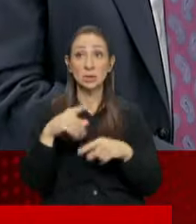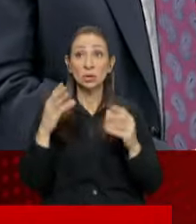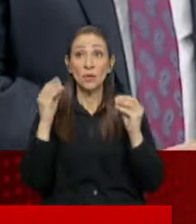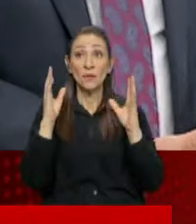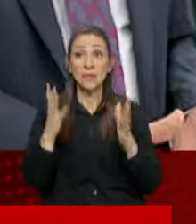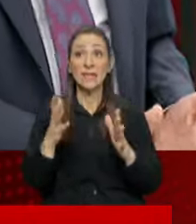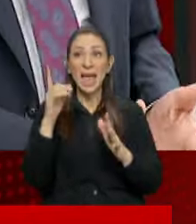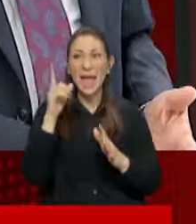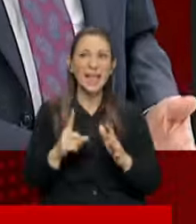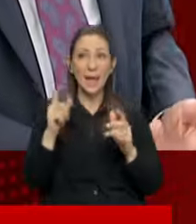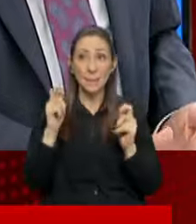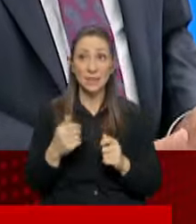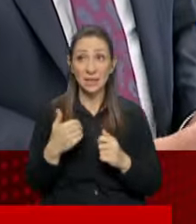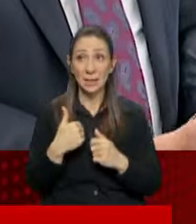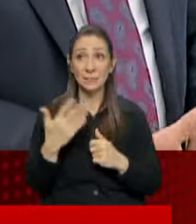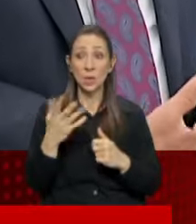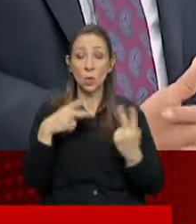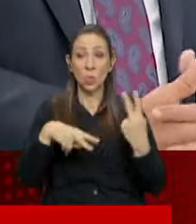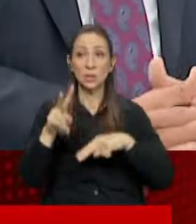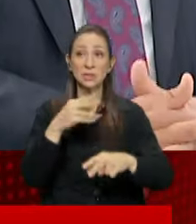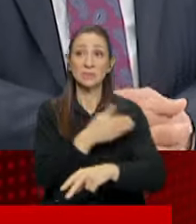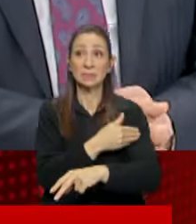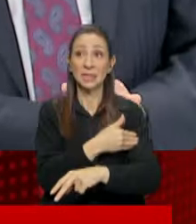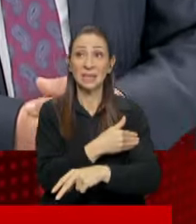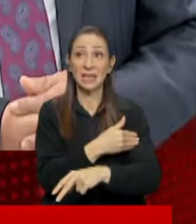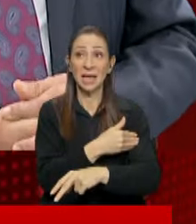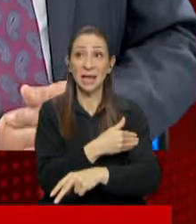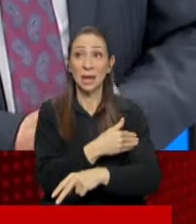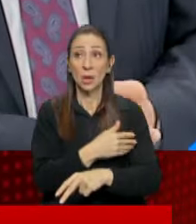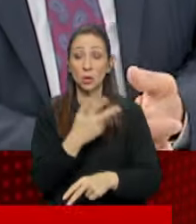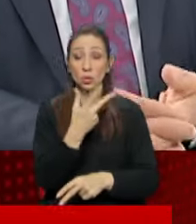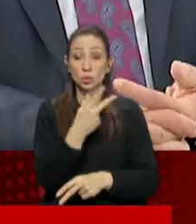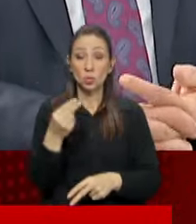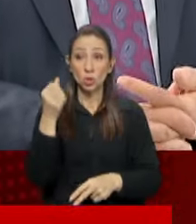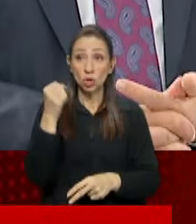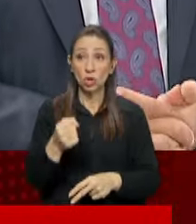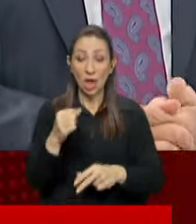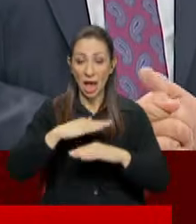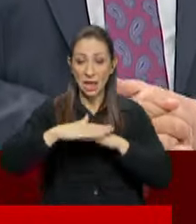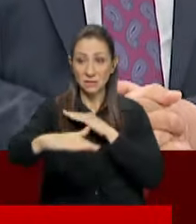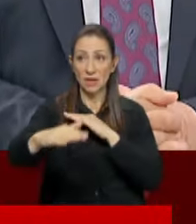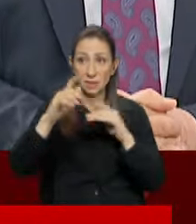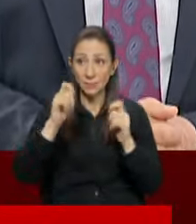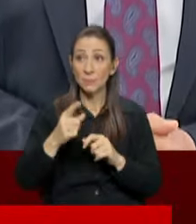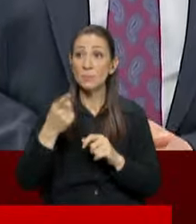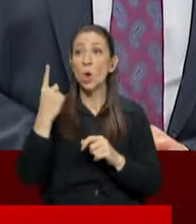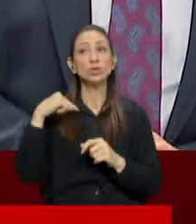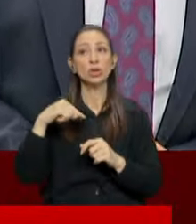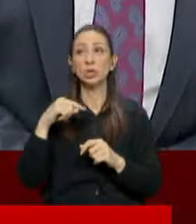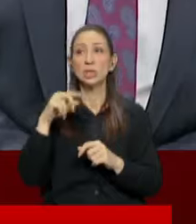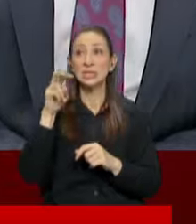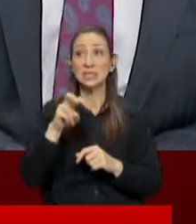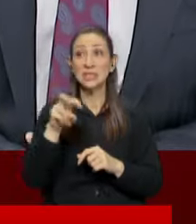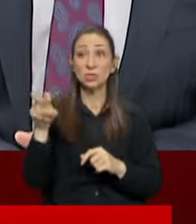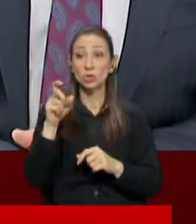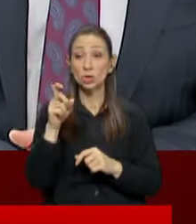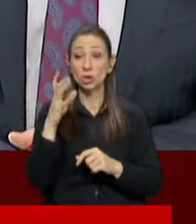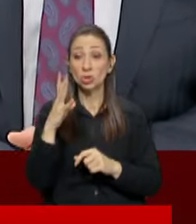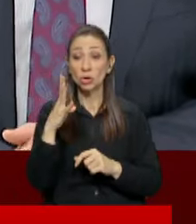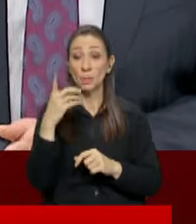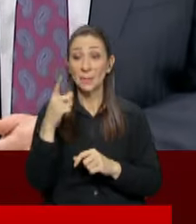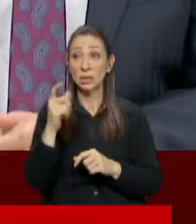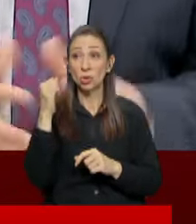çok ilkler yaptık ki, mesela ulaşım hizmetlerinde yani 3 milyon ton asfalt döktük. Bir önceki dönemde 894 bin ton